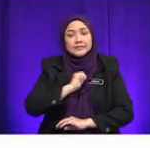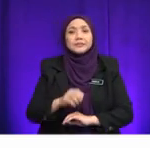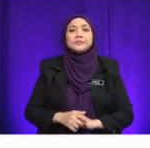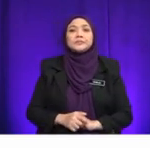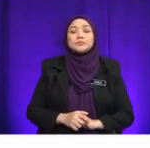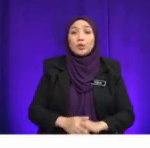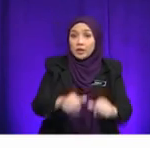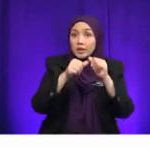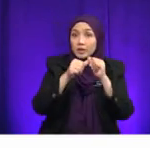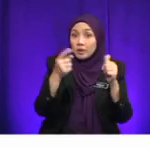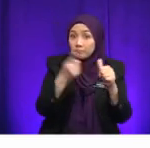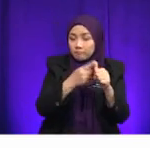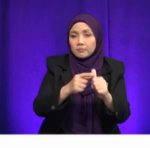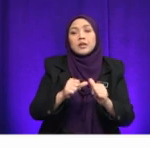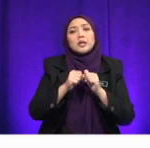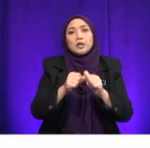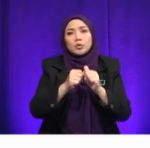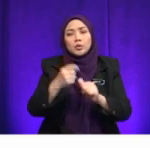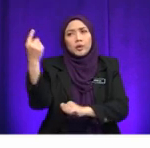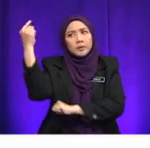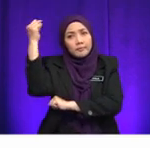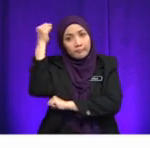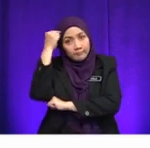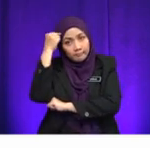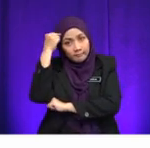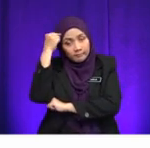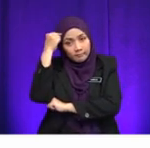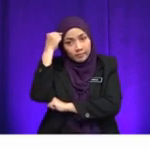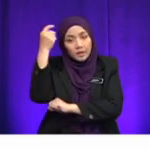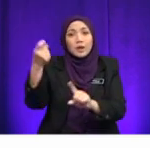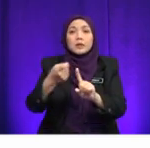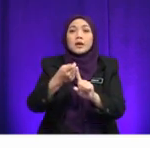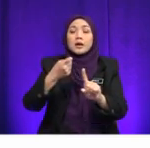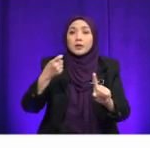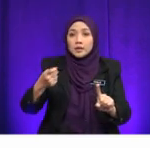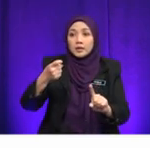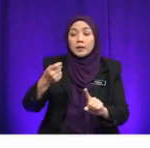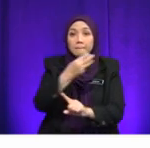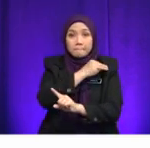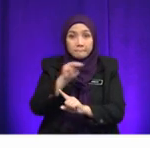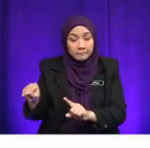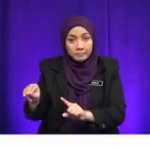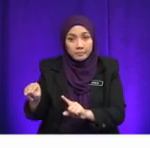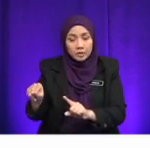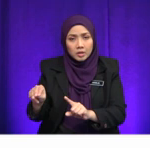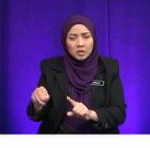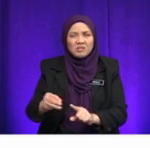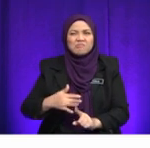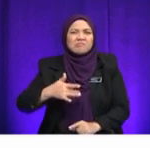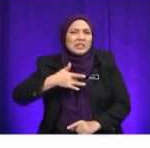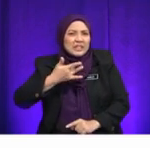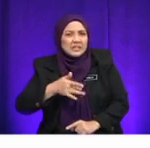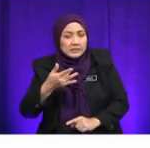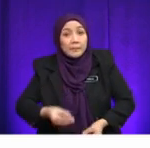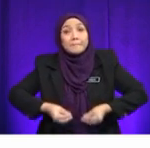mengikut pandangan mereka ini kita lihat dari konteks mereka yang bersetuju ya Nah mereka anggap penyerahan serawa kepada kerajaan